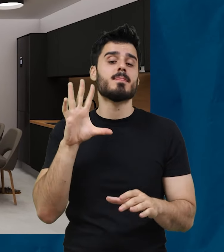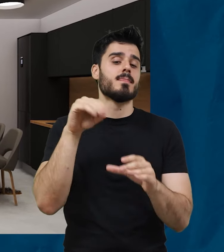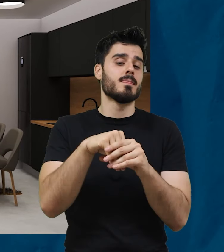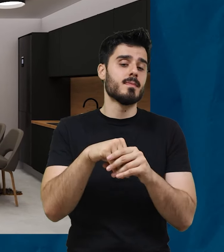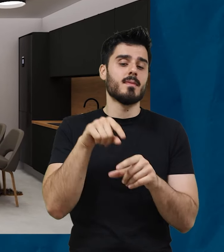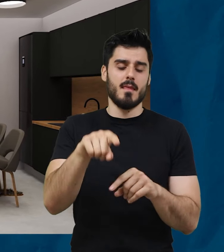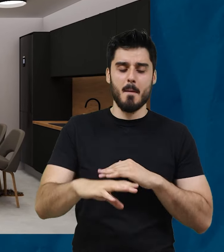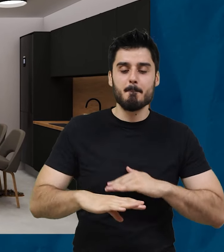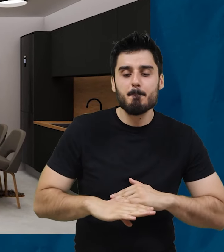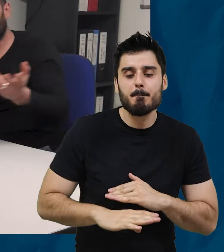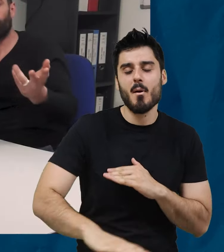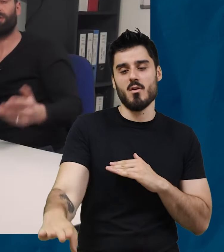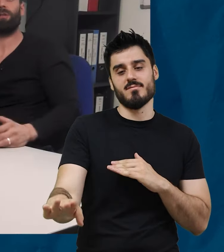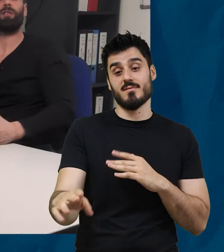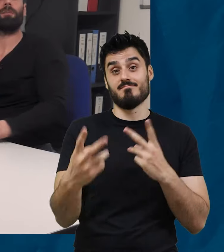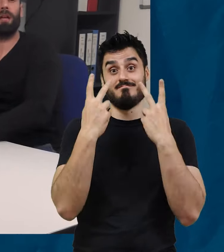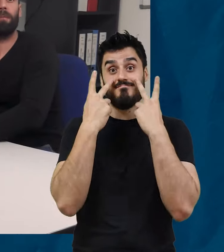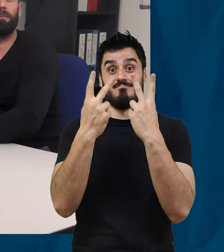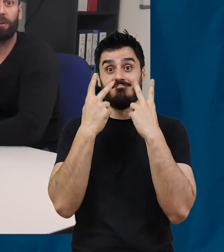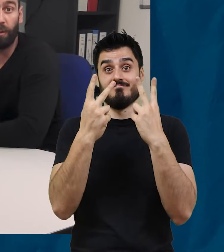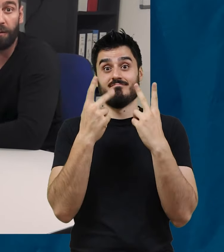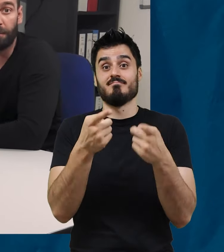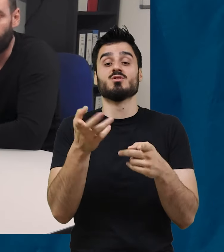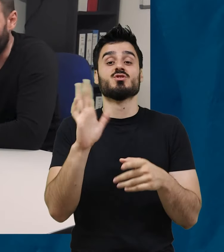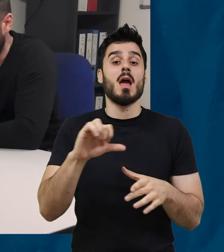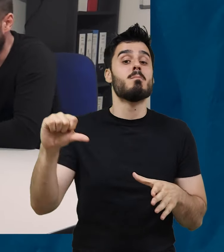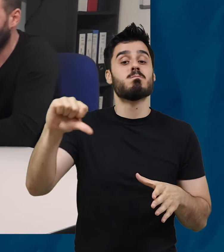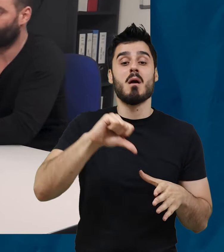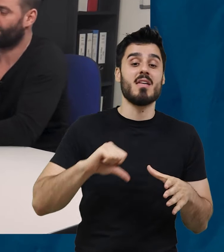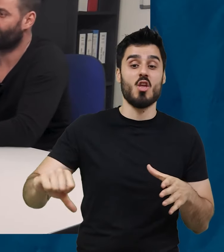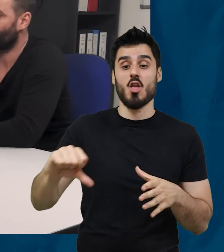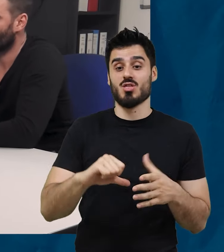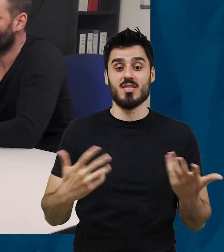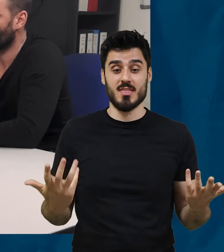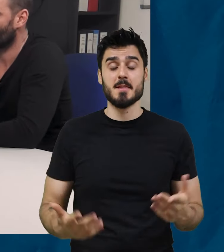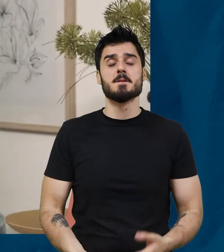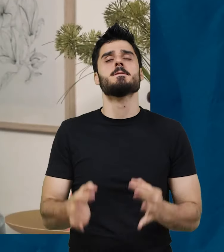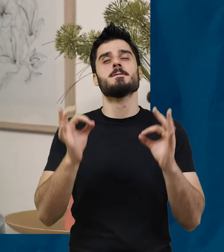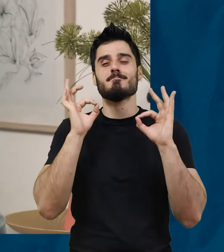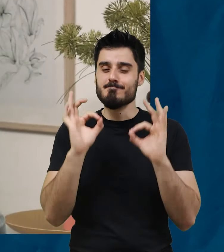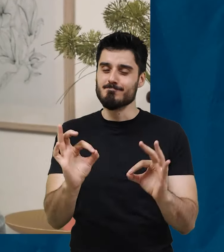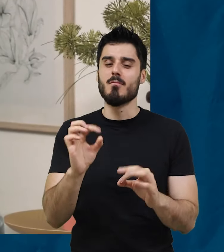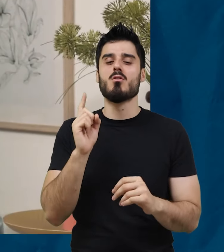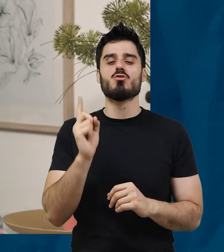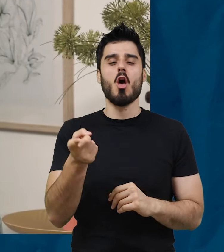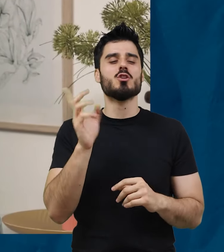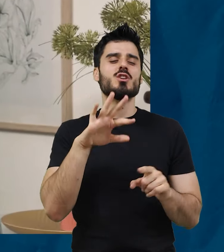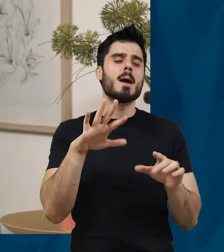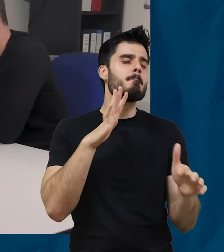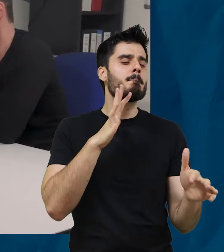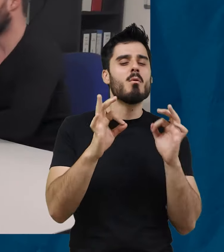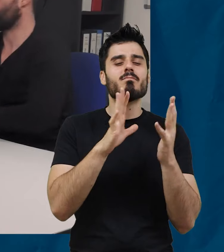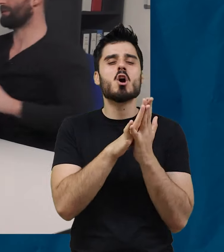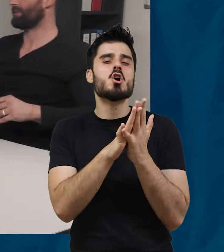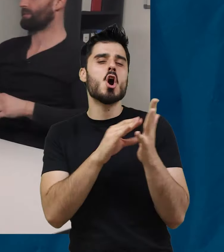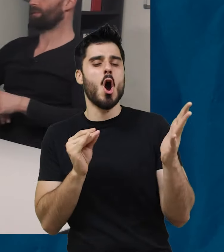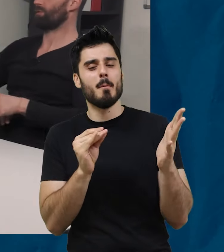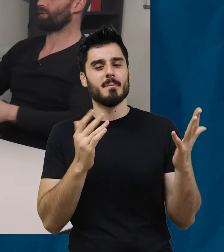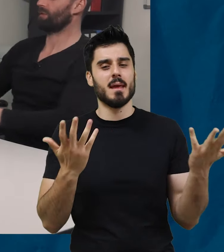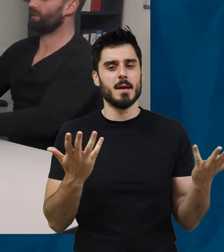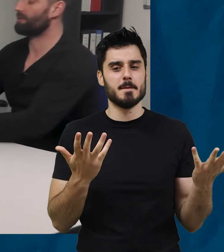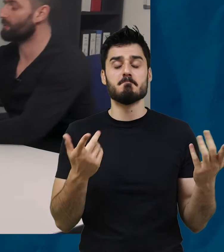в подът. Ето виждате, че ще правим бетон на пода. Да, но ще бъде имитация на бетон. Както?